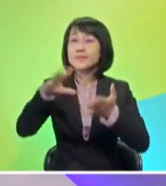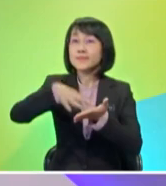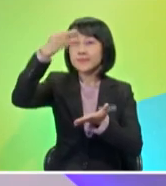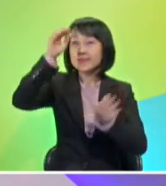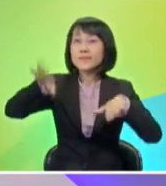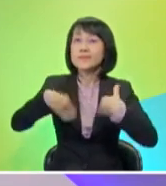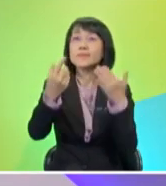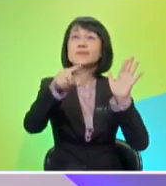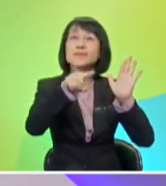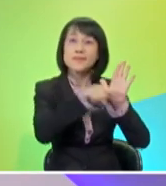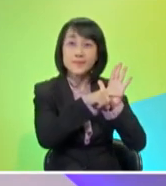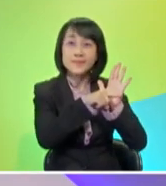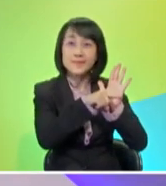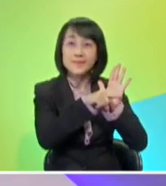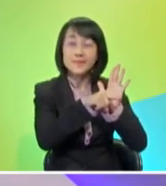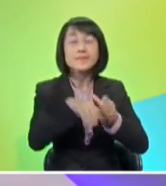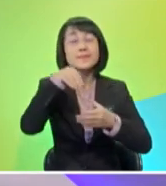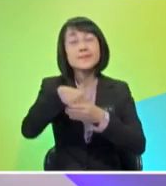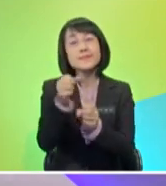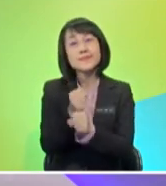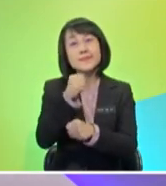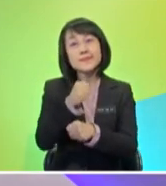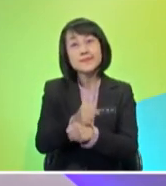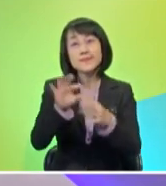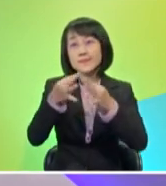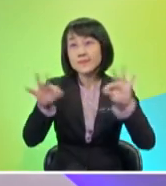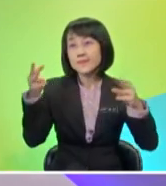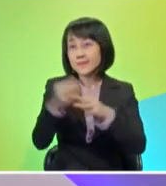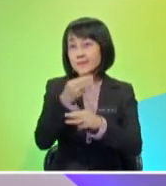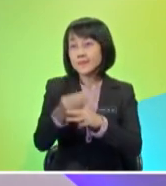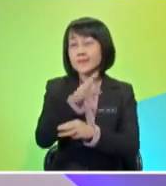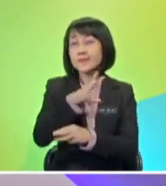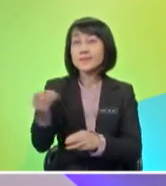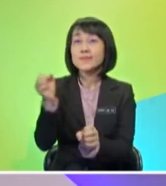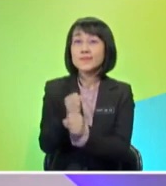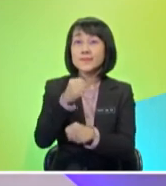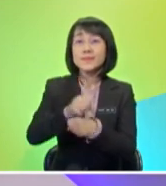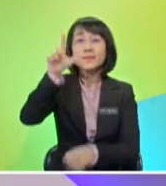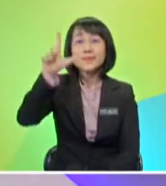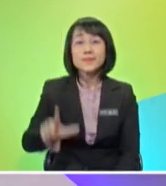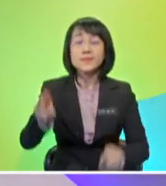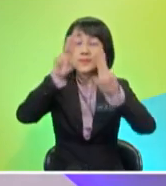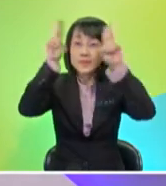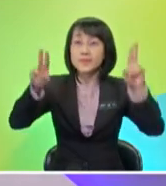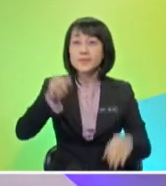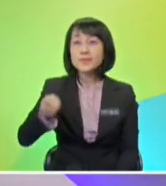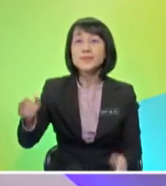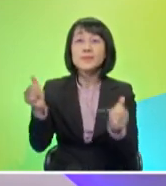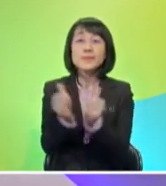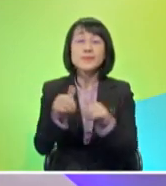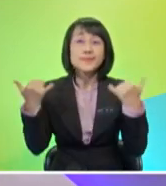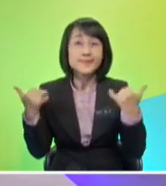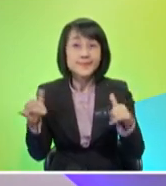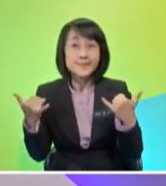nak menolak dalam bentuk ayat matematik dan bentuk lazim. Sekarang kita nak uji minda murid-murid dengan permainan. Baik, sebelum